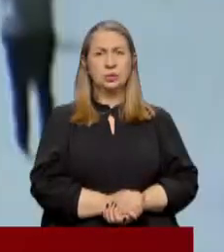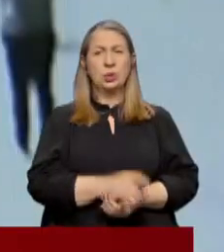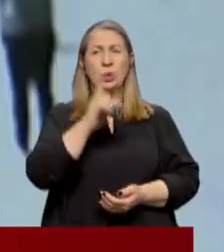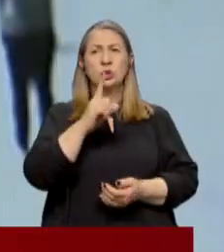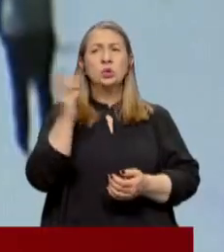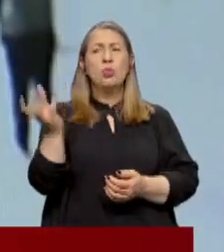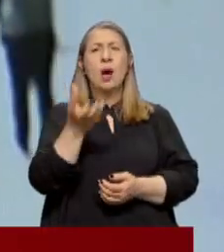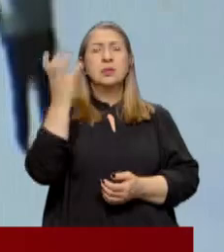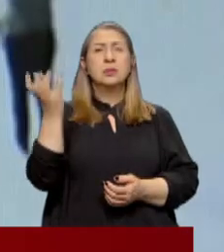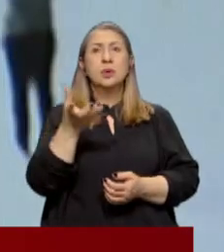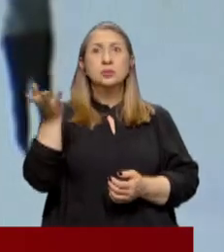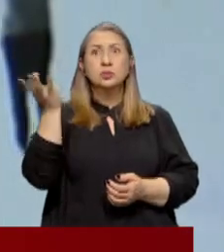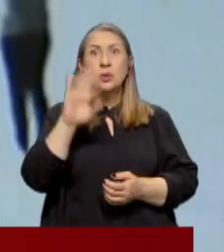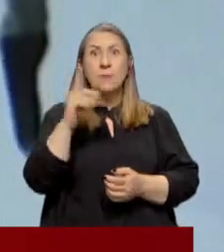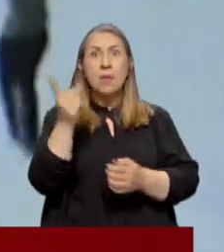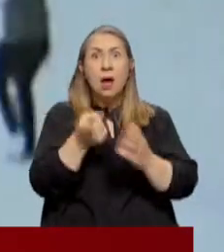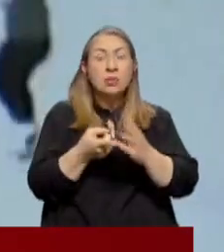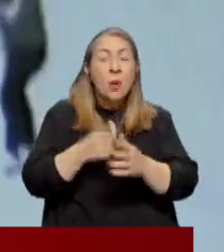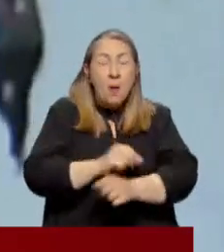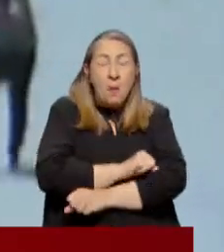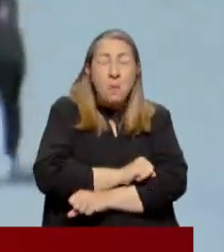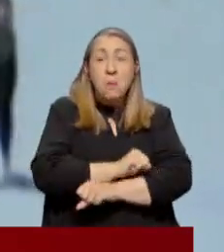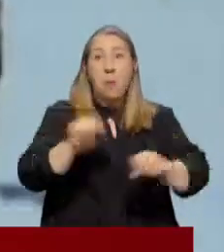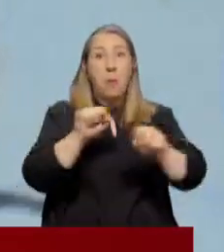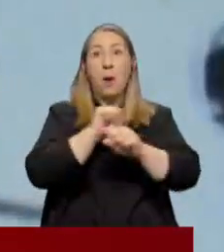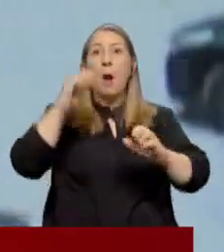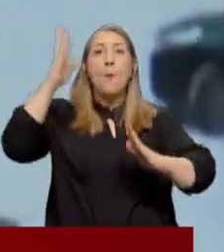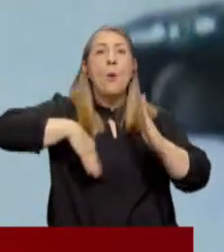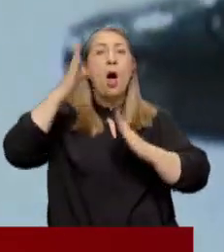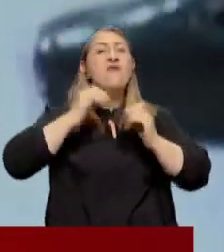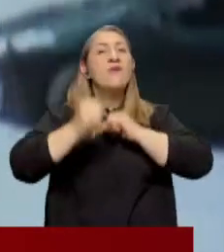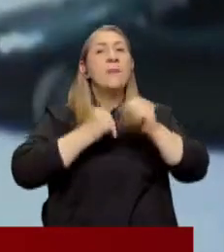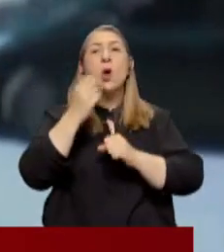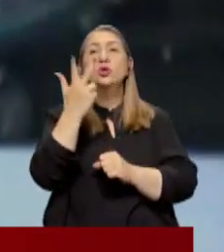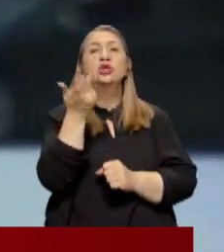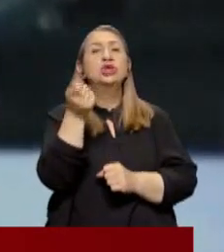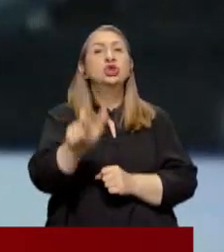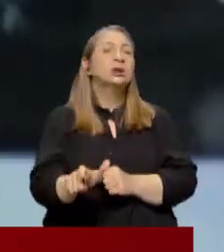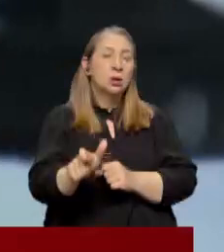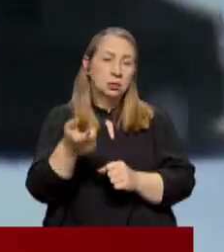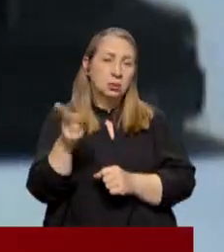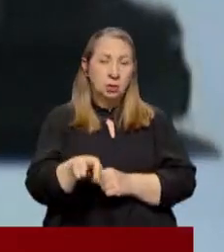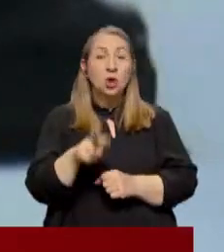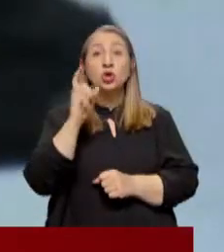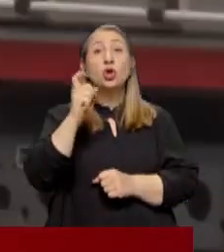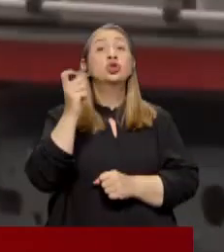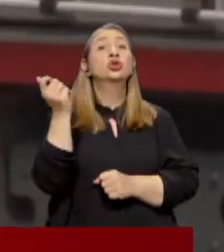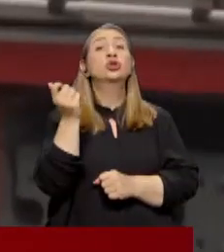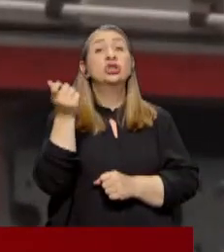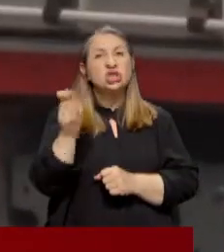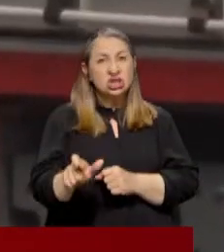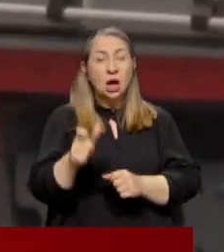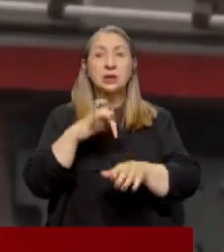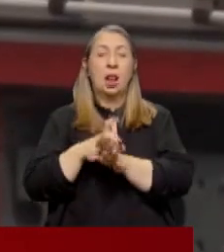Önce dumanlar yükseldi, ardından bir anda patladı. Boya fabrikası patlamasında 3 işçi yaşamını yitirdi. 9 işçi ise